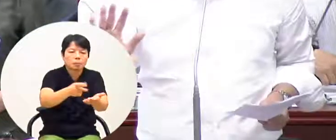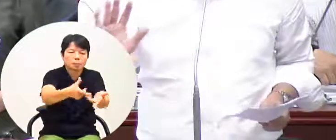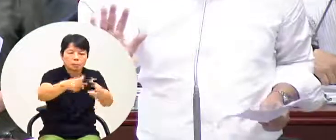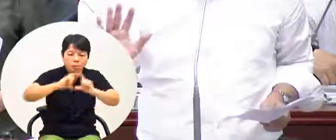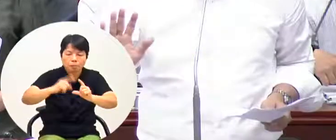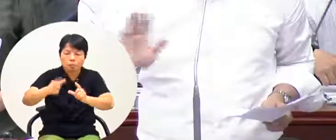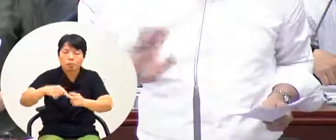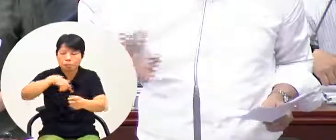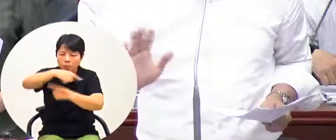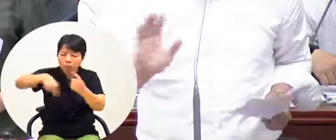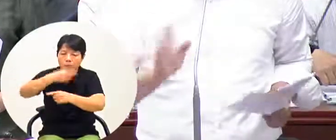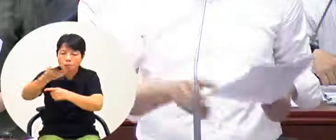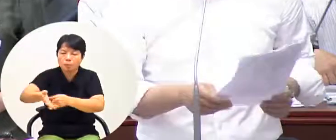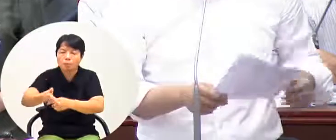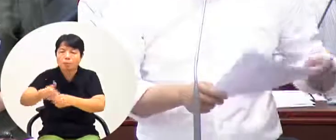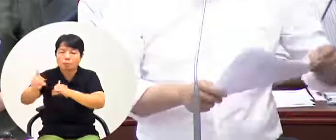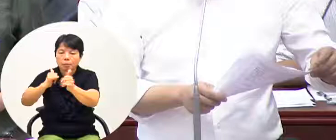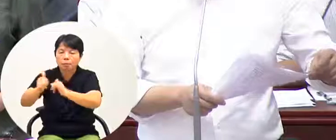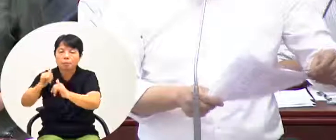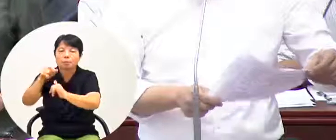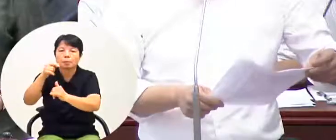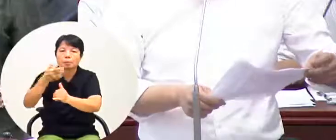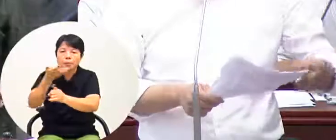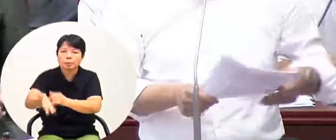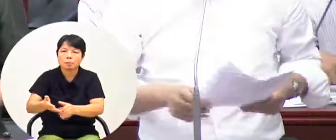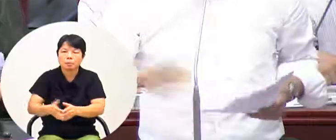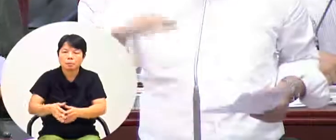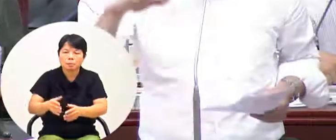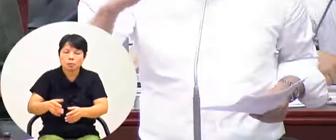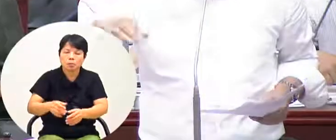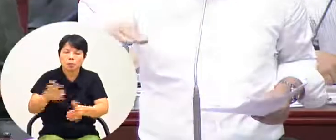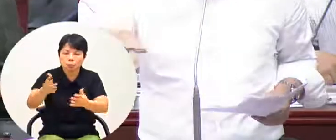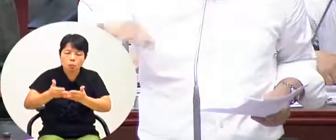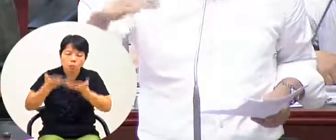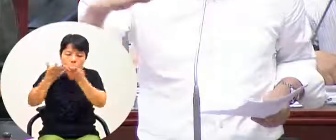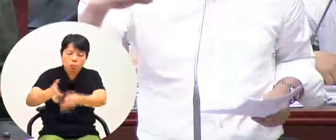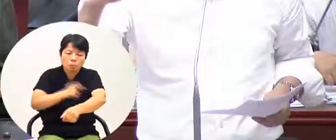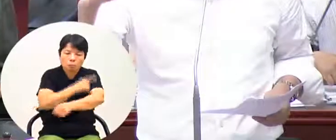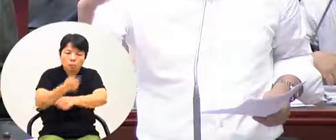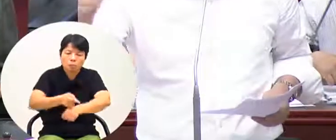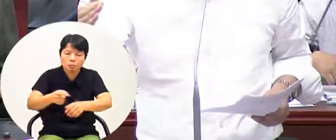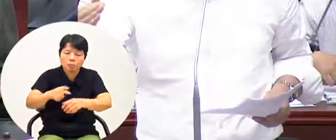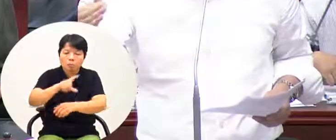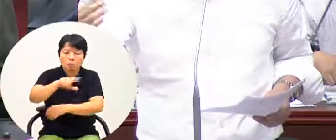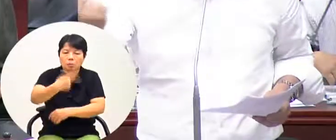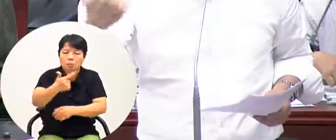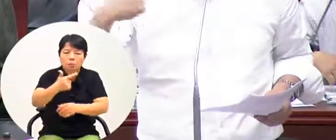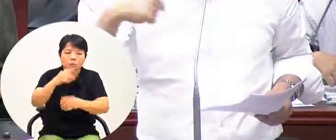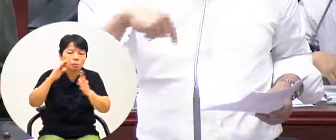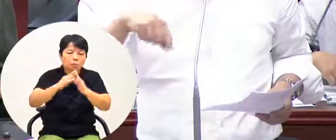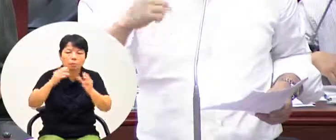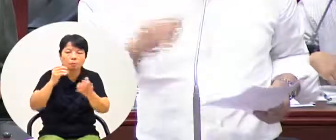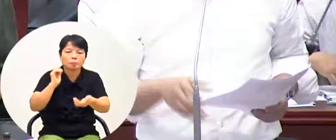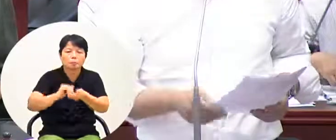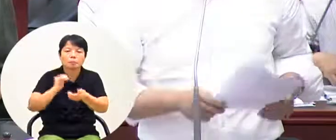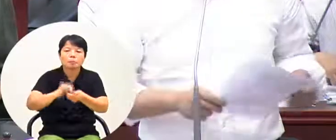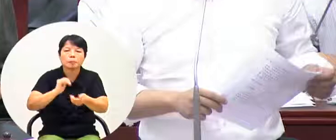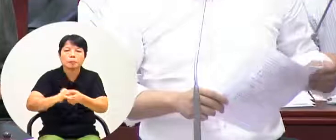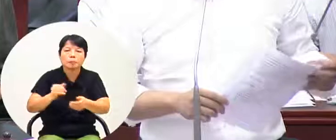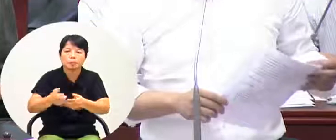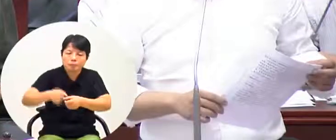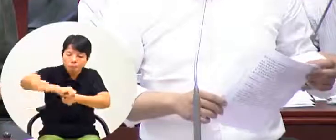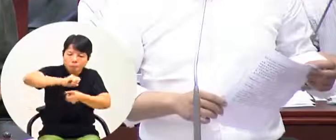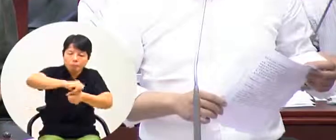们可以满足提供的量不会只是606户这个数字，因为我们也希望能够提供一些额外多的给。